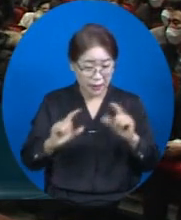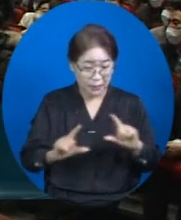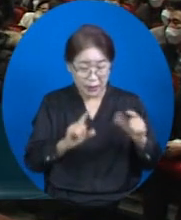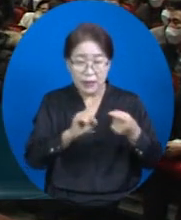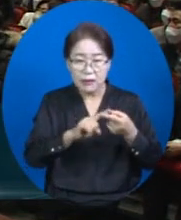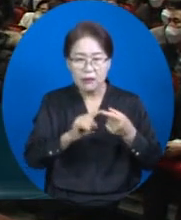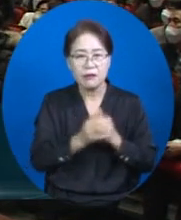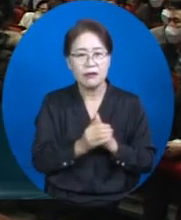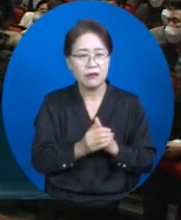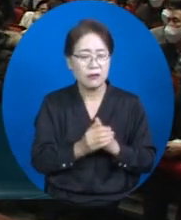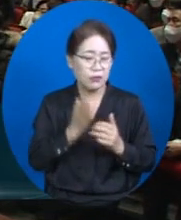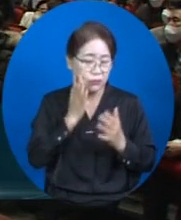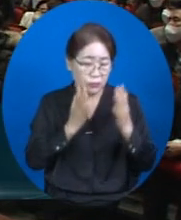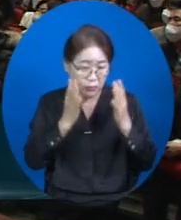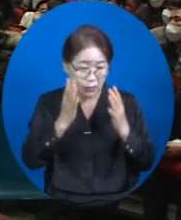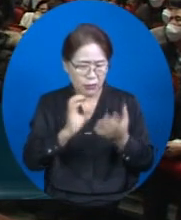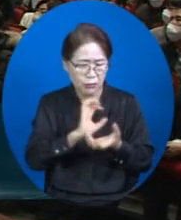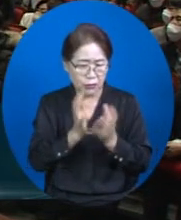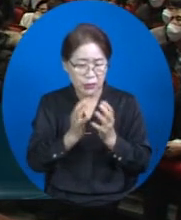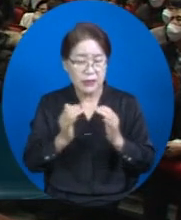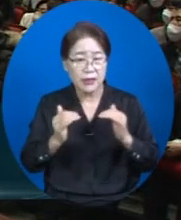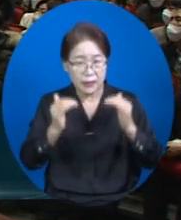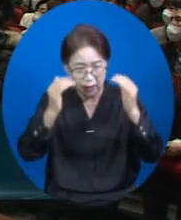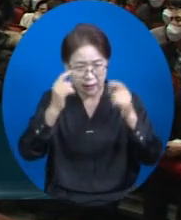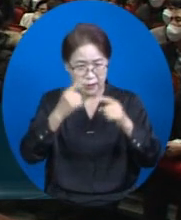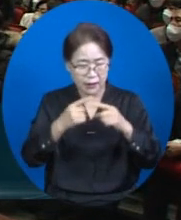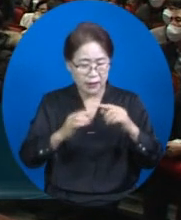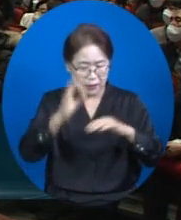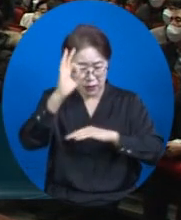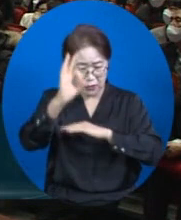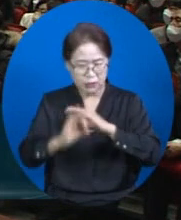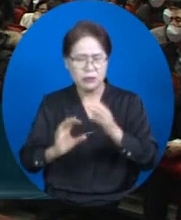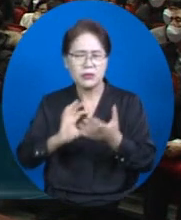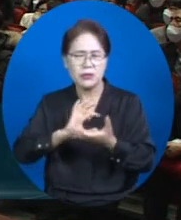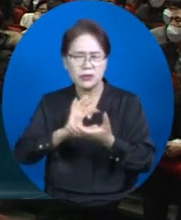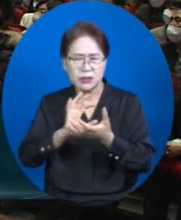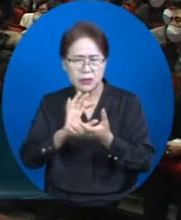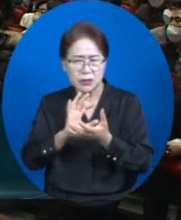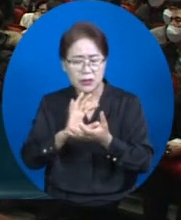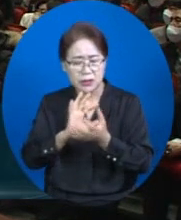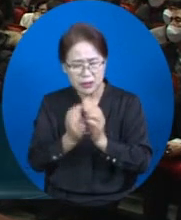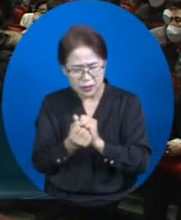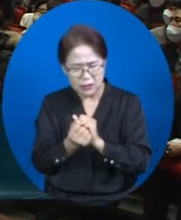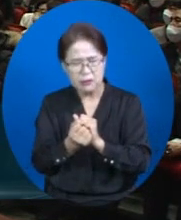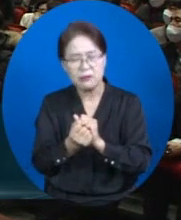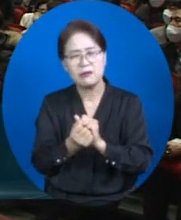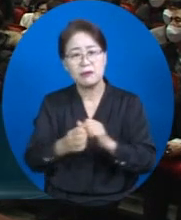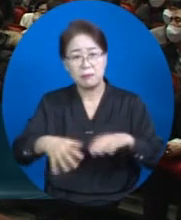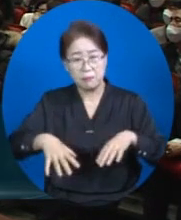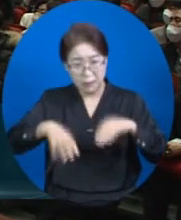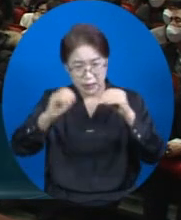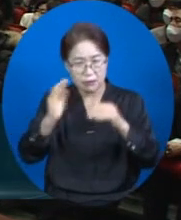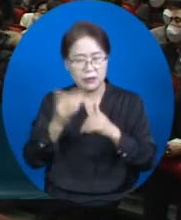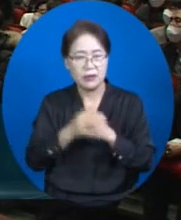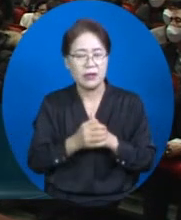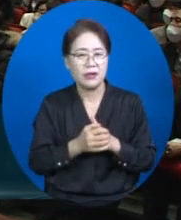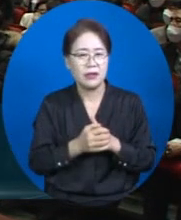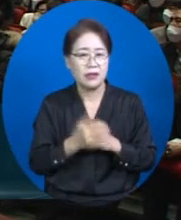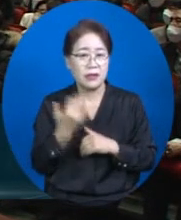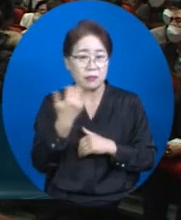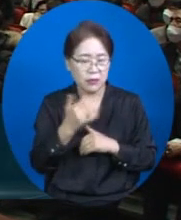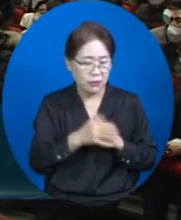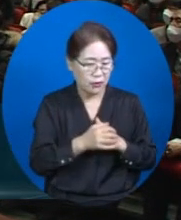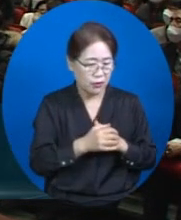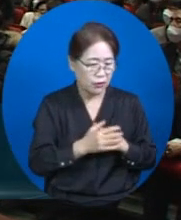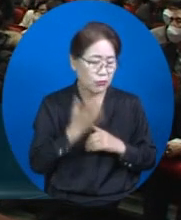불은 아침에 꽃이 피어 자라다가 저녁에는 시들어 마름입니다 베드로도 모든 육체는 불과